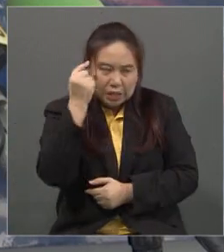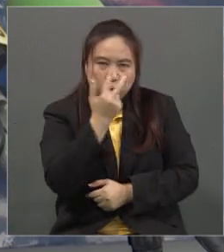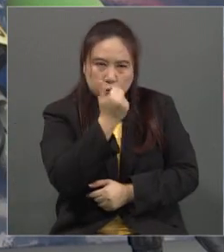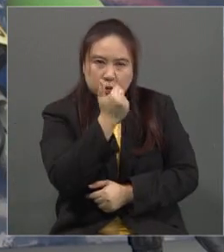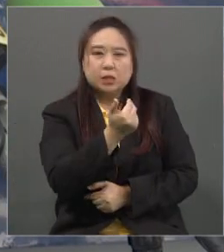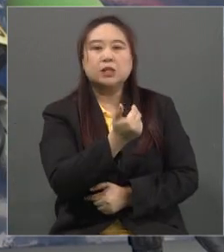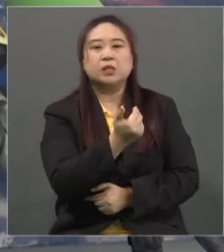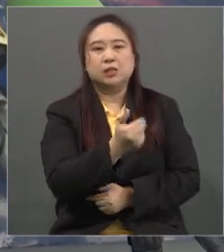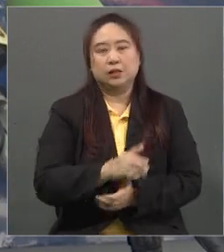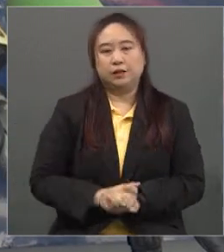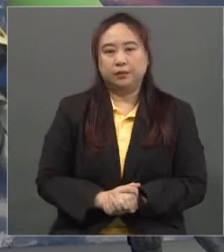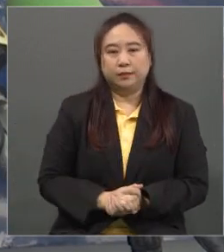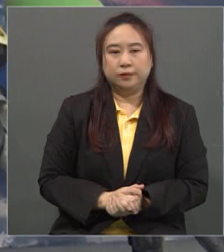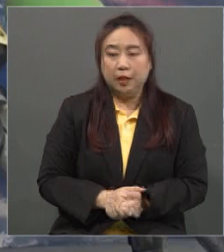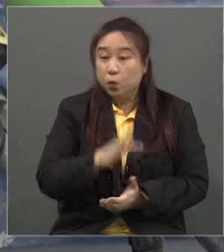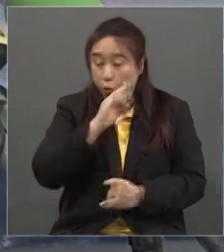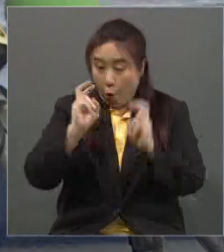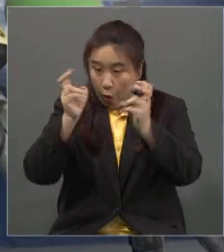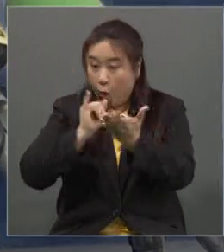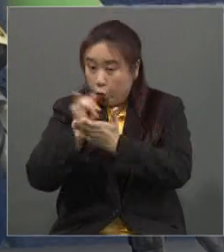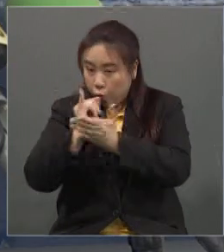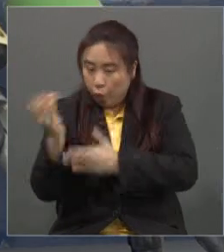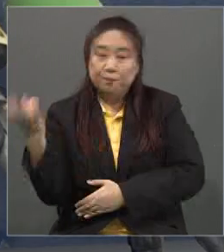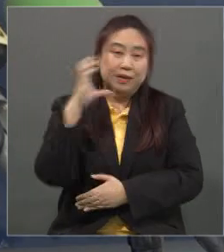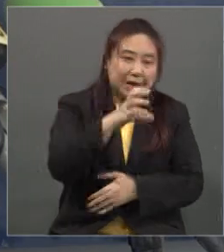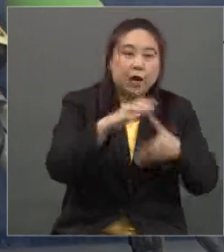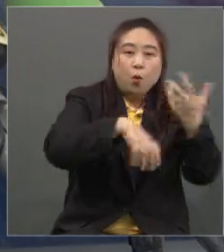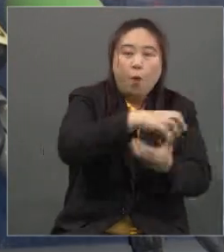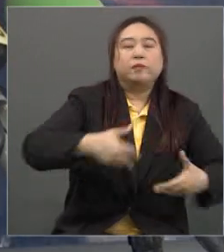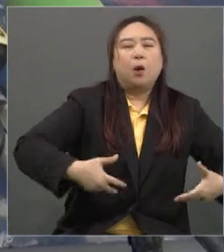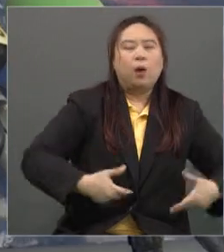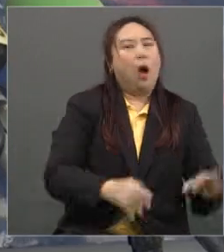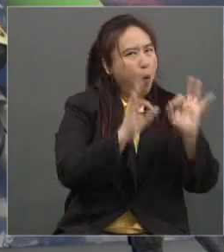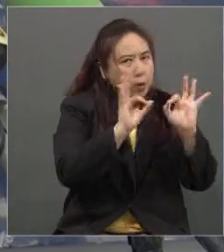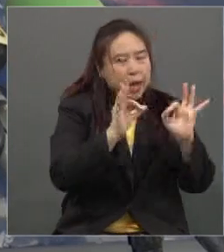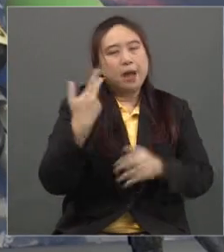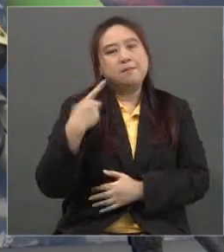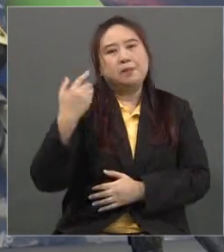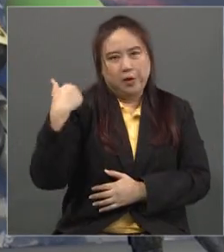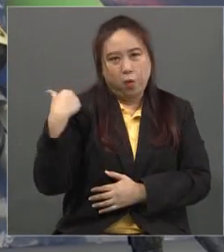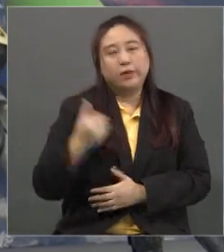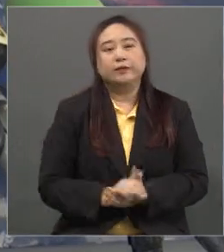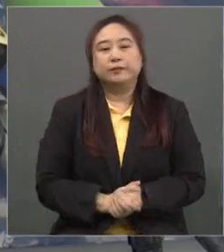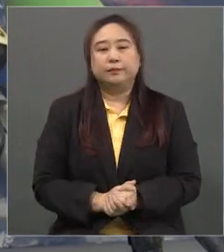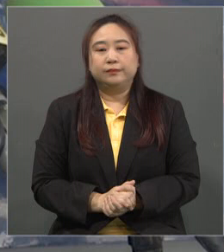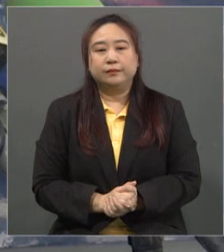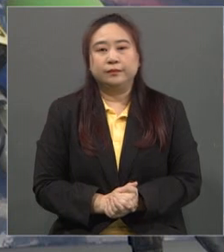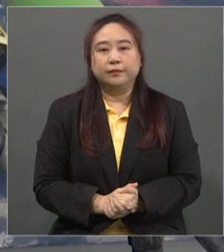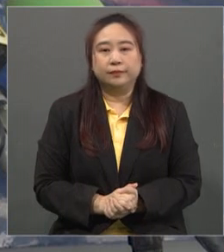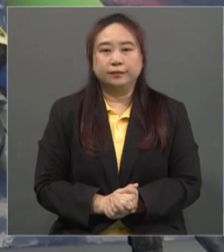ริงเข้าไปสู่ความบันเทิงก็จะเป็นประโยชน์แก่สังคมและในส่วนที่เกี่ยวข้องนั้นๆทั้งหม